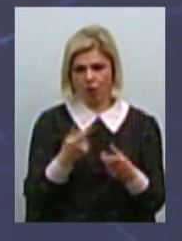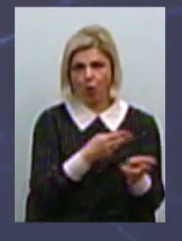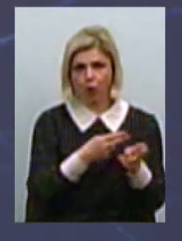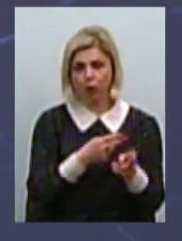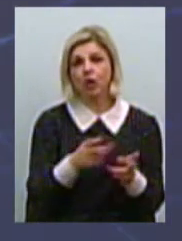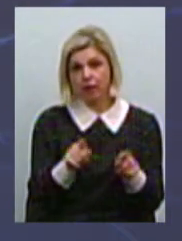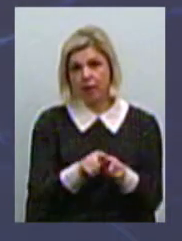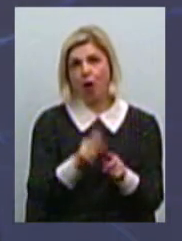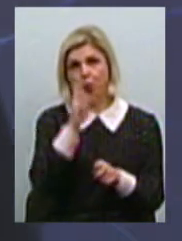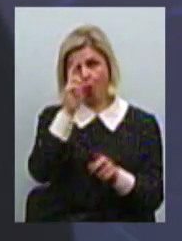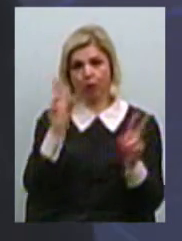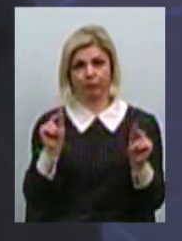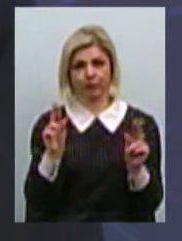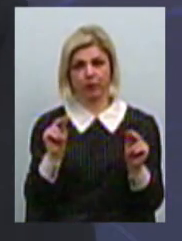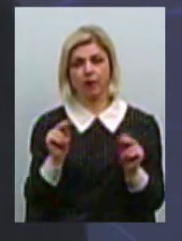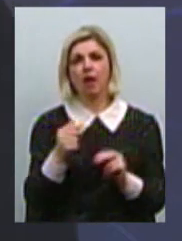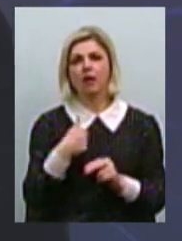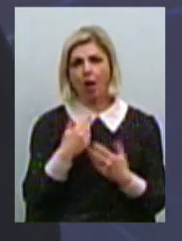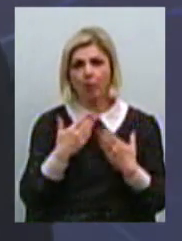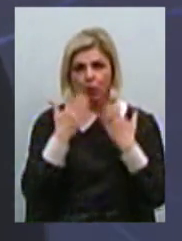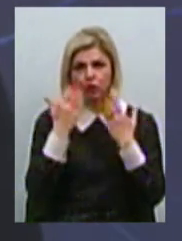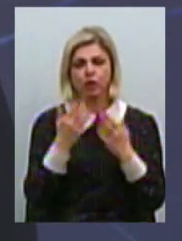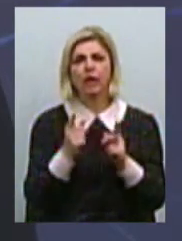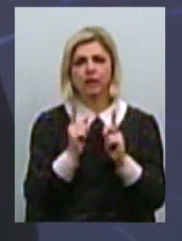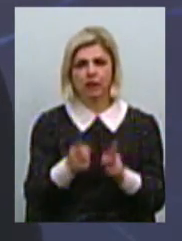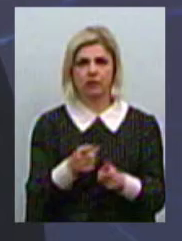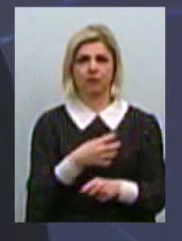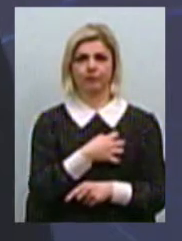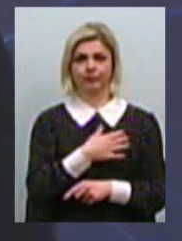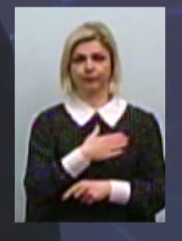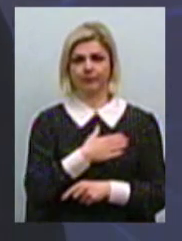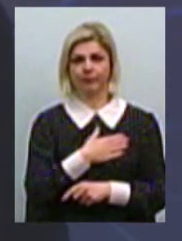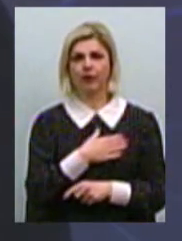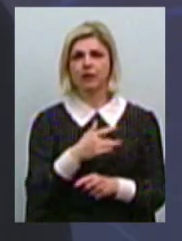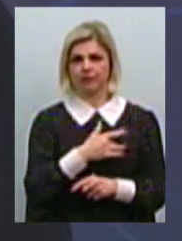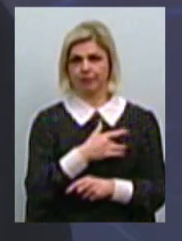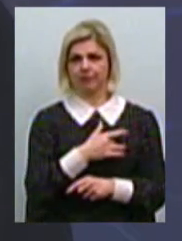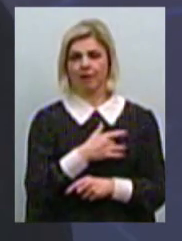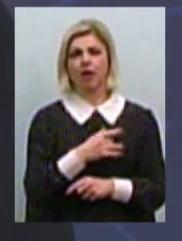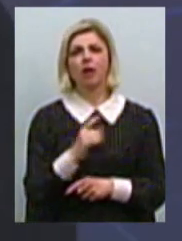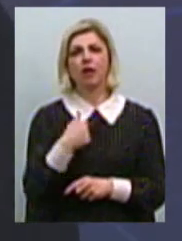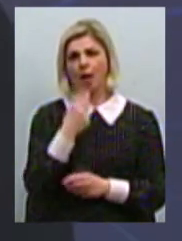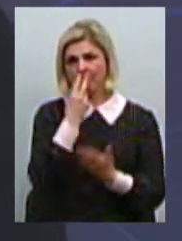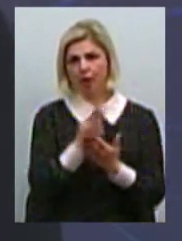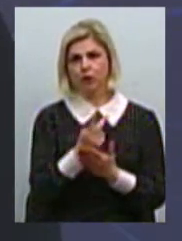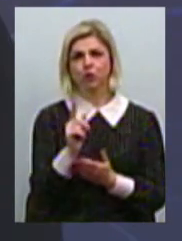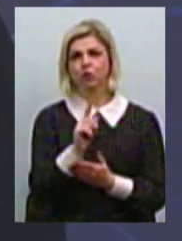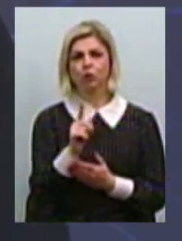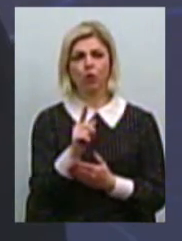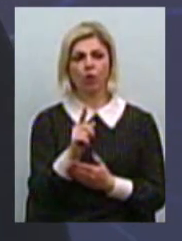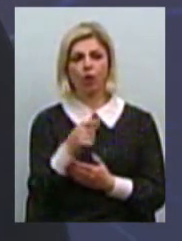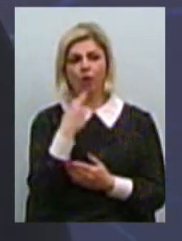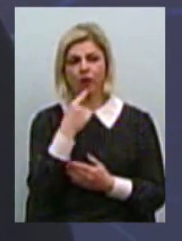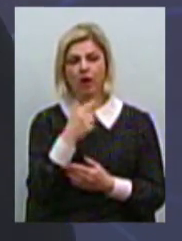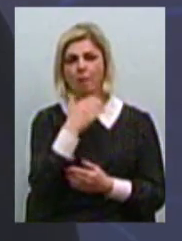милував, вискочили. Це я прочитав, і це дійсно зачепило, тому що я бачу, що, ну, навіть не те, що однодумці, ми про то говорили